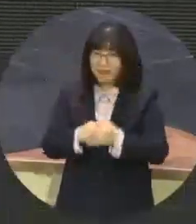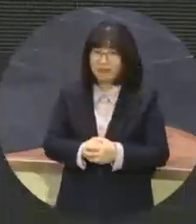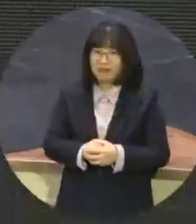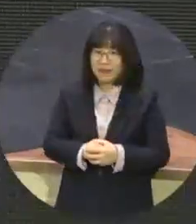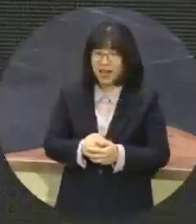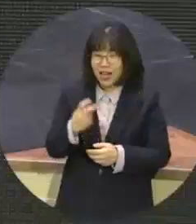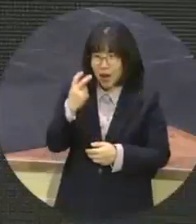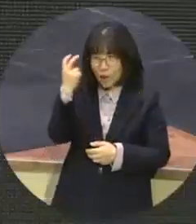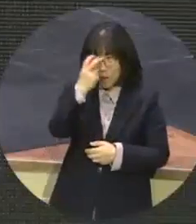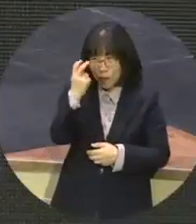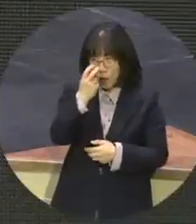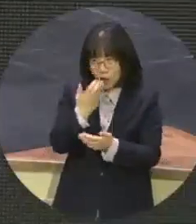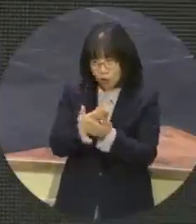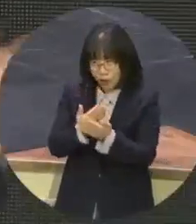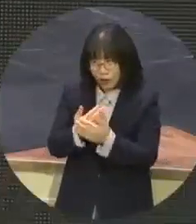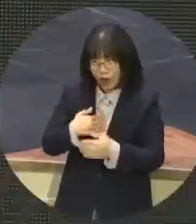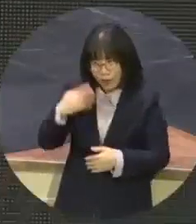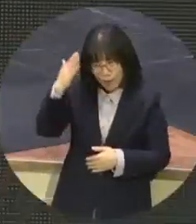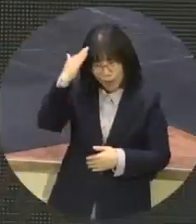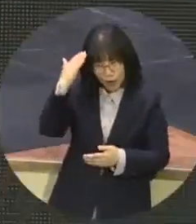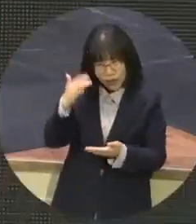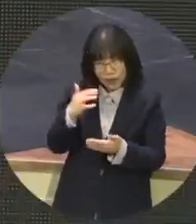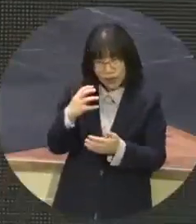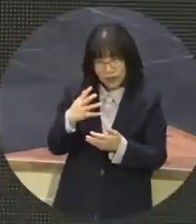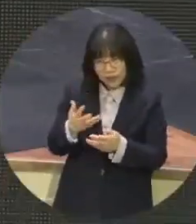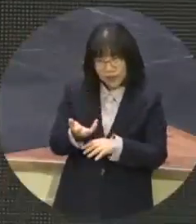머리카락을 보호해 주십시오. 머리도 다 세시는데.